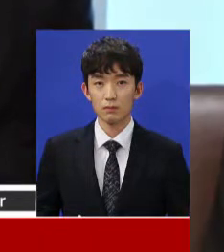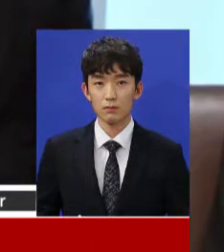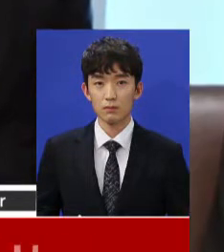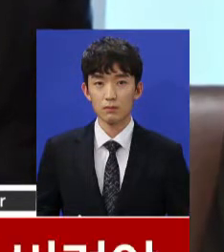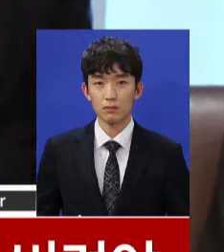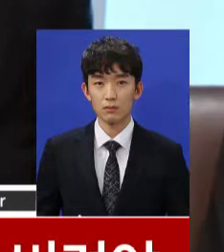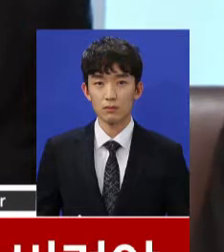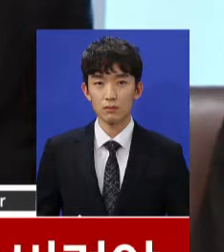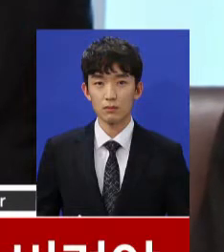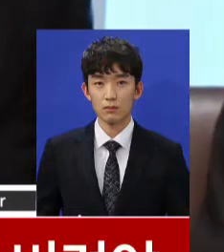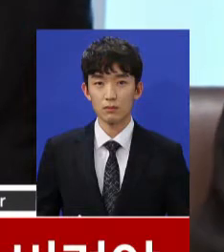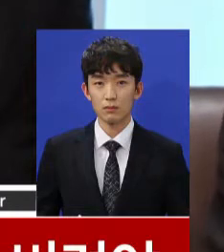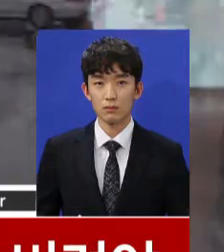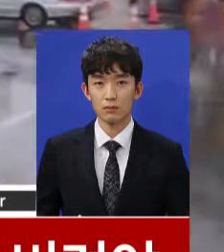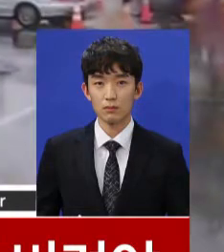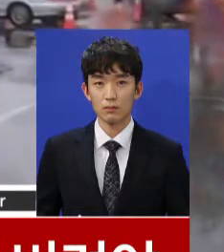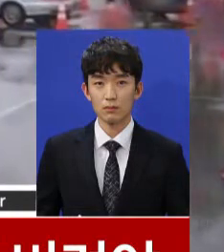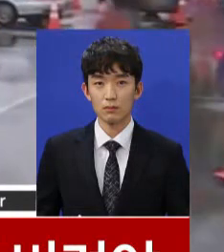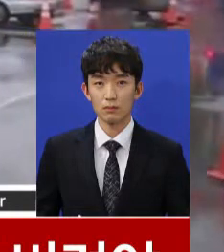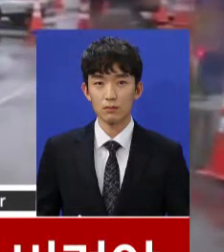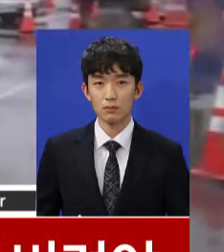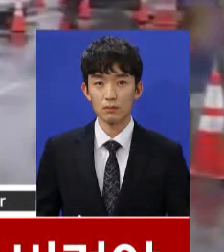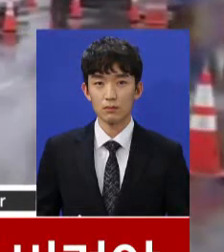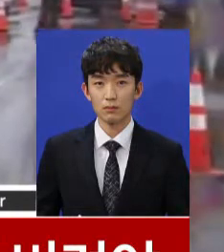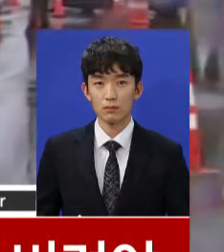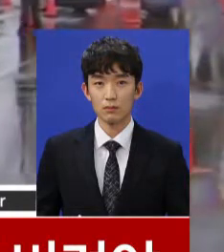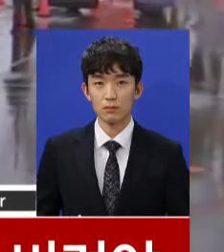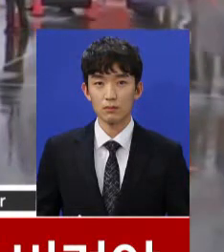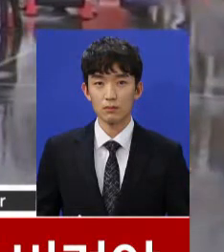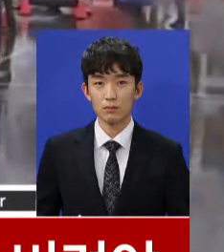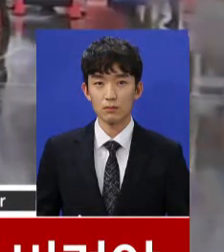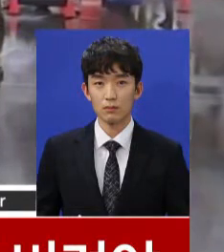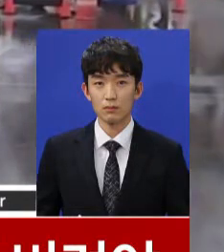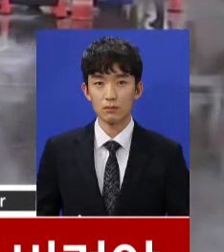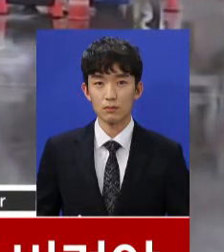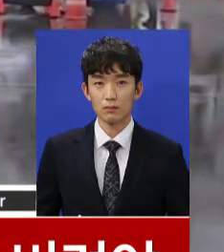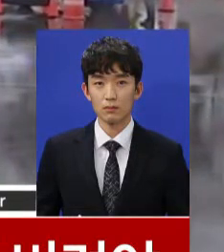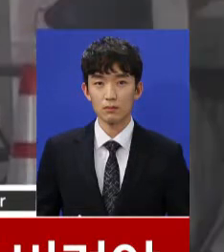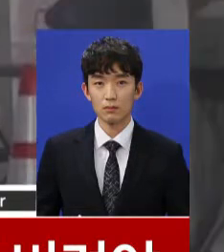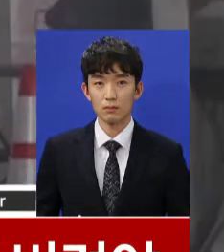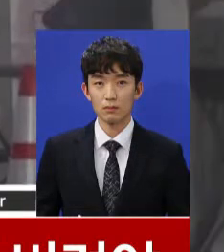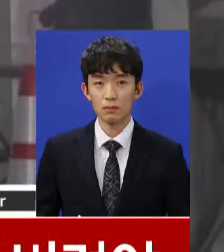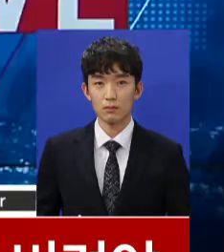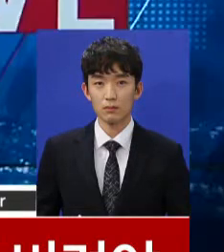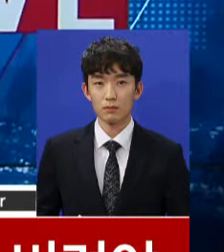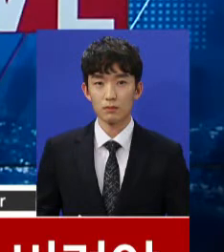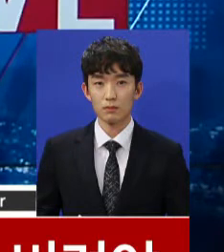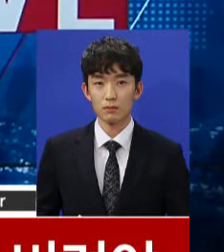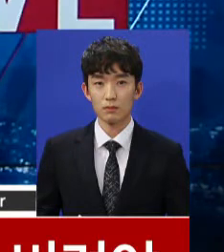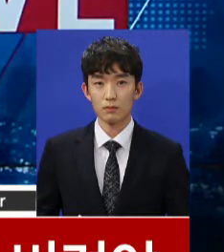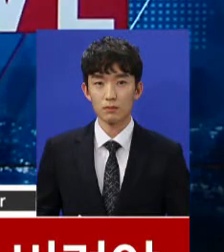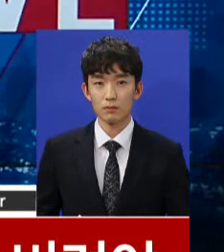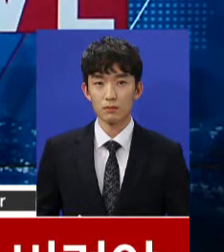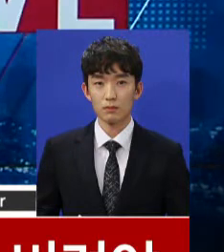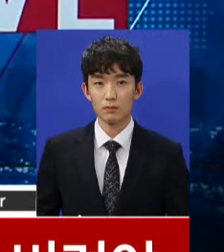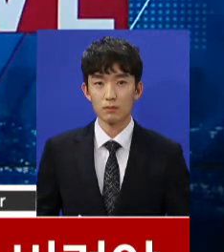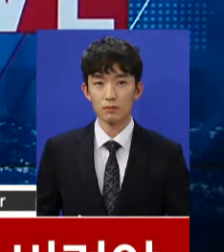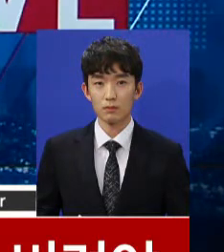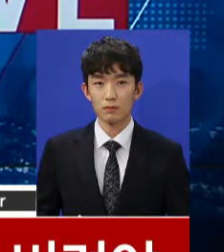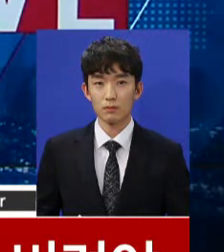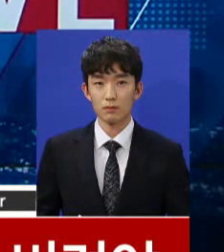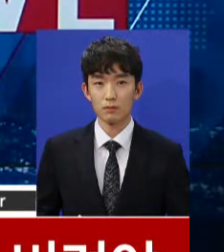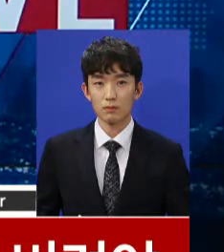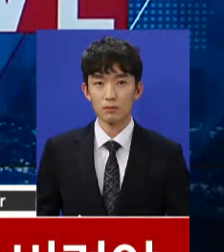때문에 여름엔 문제가 되지 않는다는 생각을 빠르게 버려야 한다고 덧붙였습니다. 그렇군요. 자, 오늘 코로나19